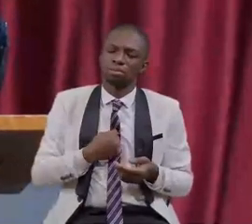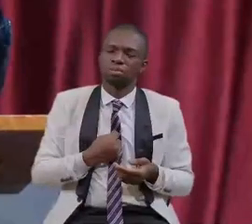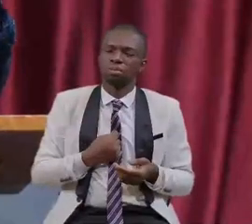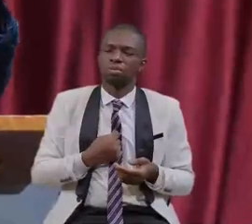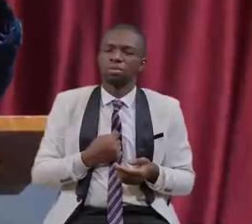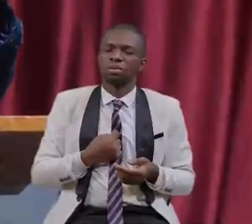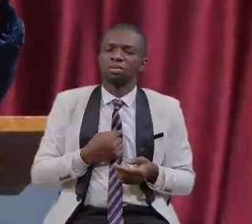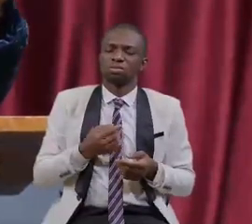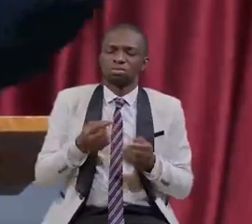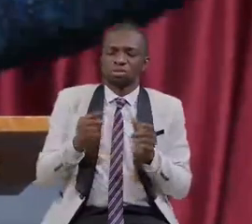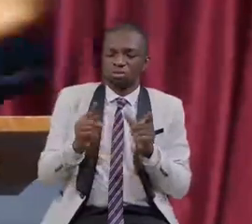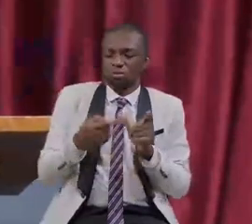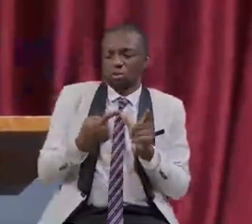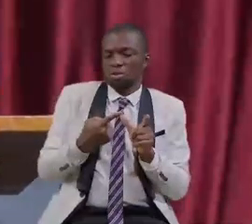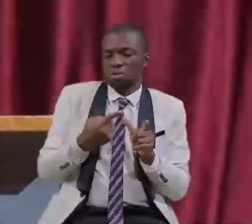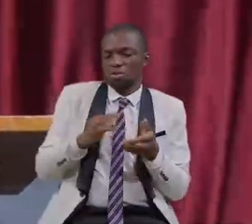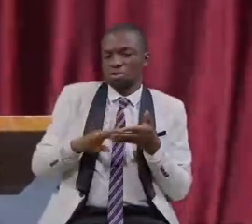initial,